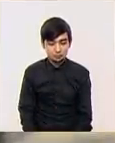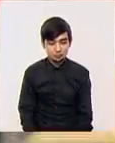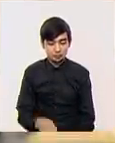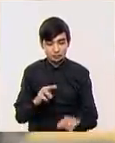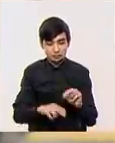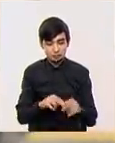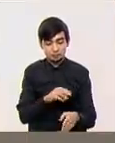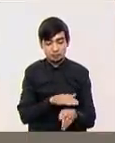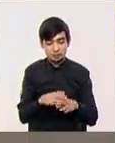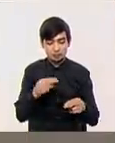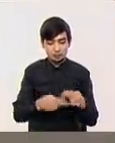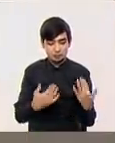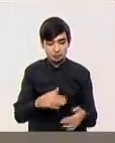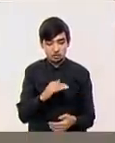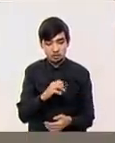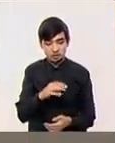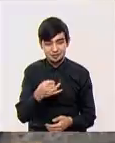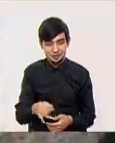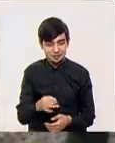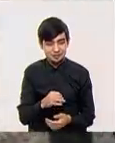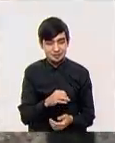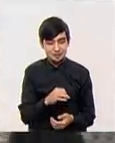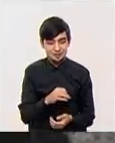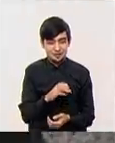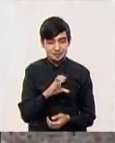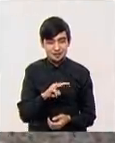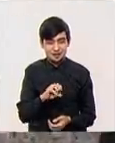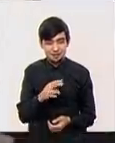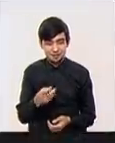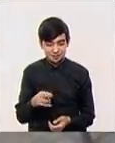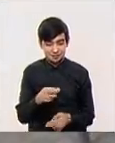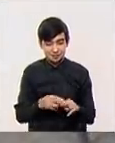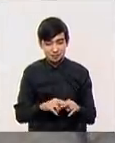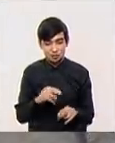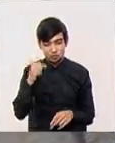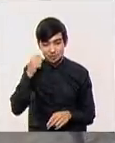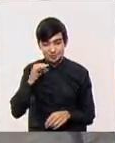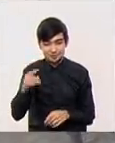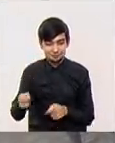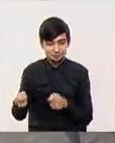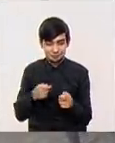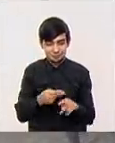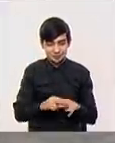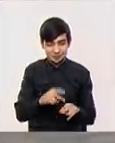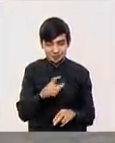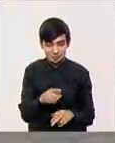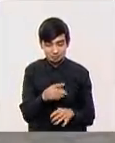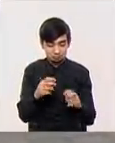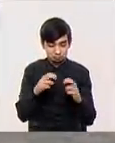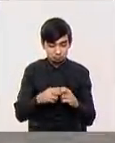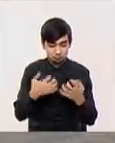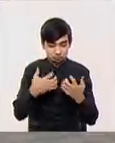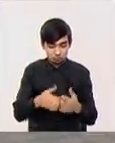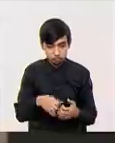Құрылысы толығымен аяқталған Жетісай станциясы Өзбекстаннан келетін газдың алдымен сапасын анықтап, оның көлемін нақтылайды. Жобалаудан бастап салынып біткенге